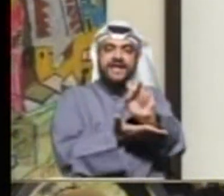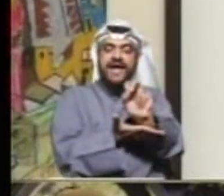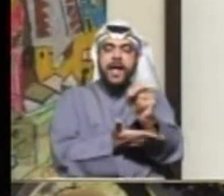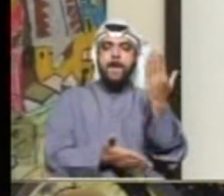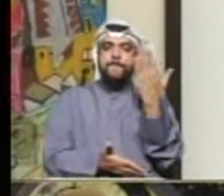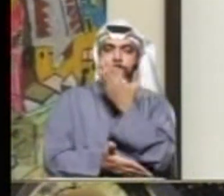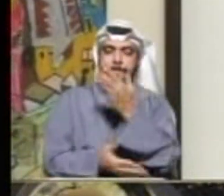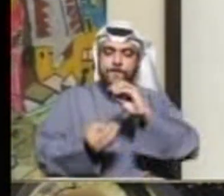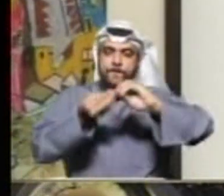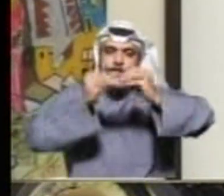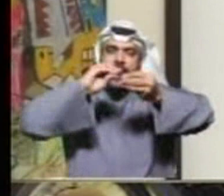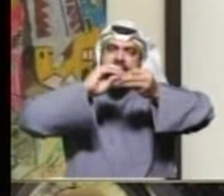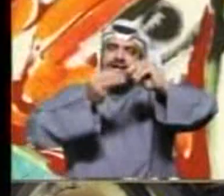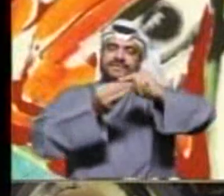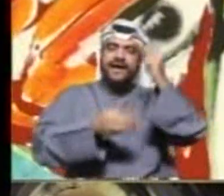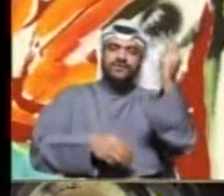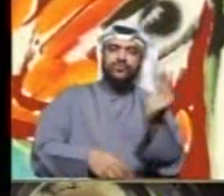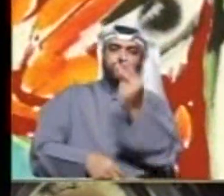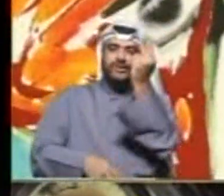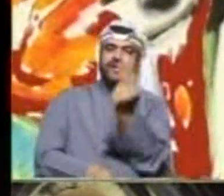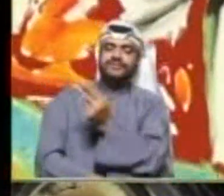بمدارس الفن التشكيلي المختلفة.